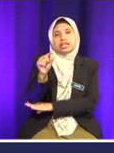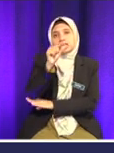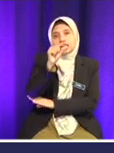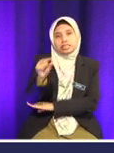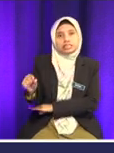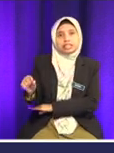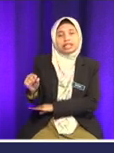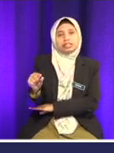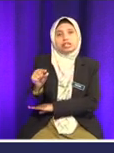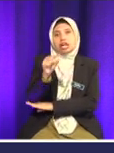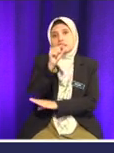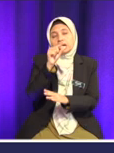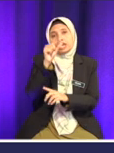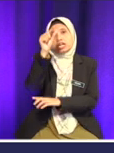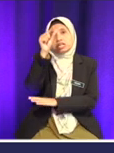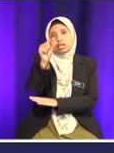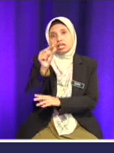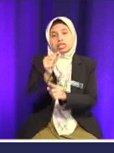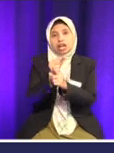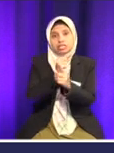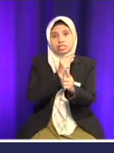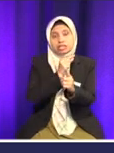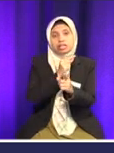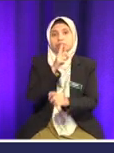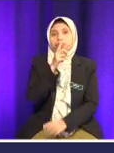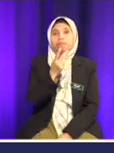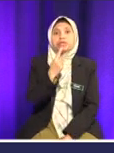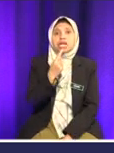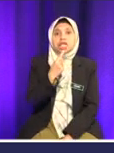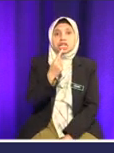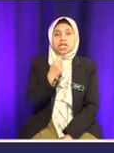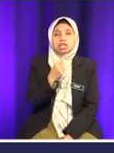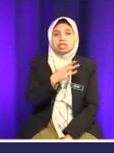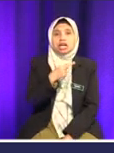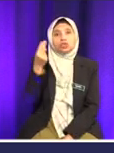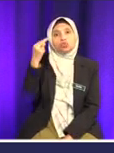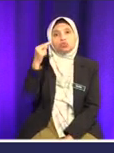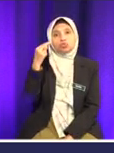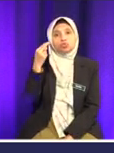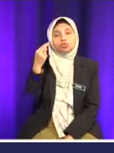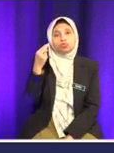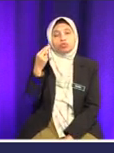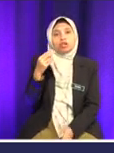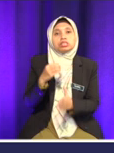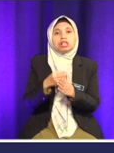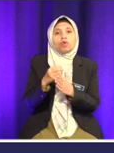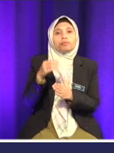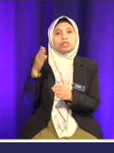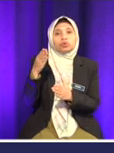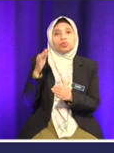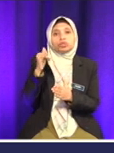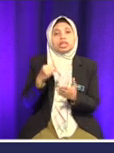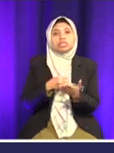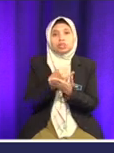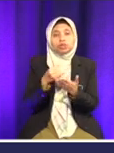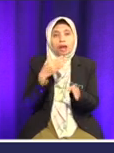merah jambu ini dan Y = Ungu atau Kemungkinan dia nampak biru yang dilukis pada pasi